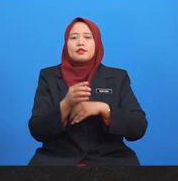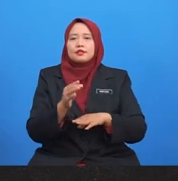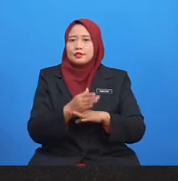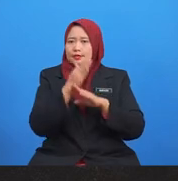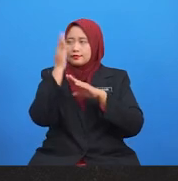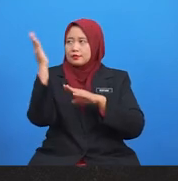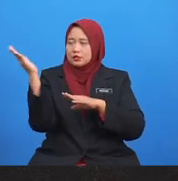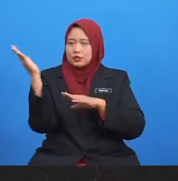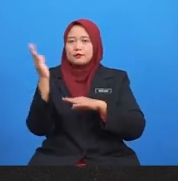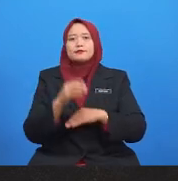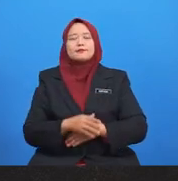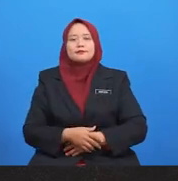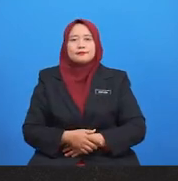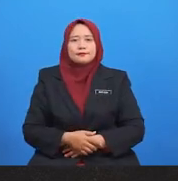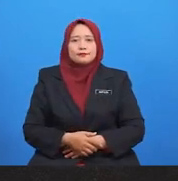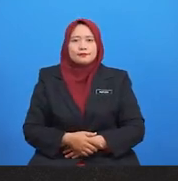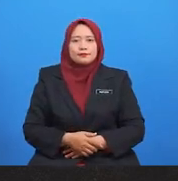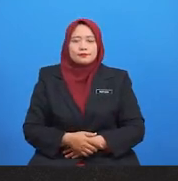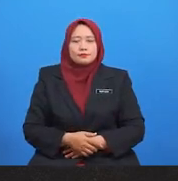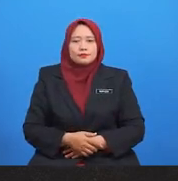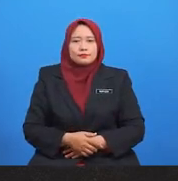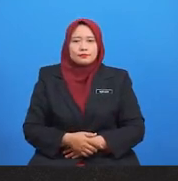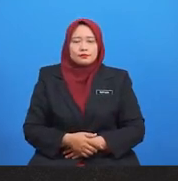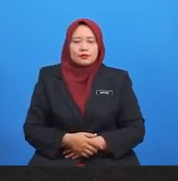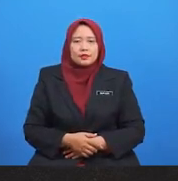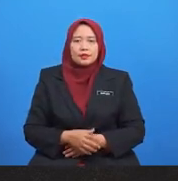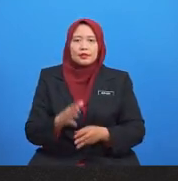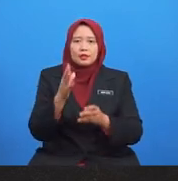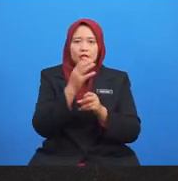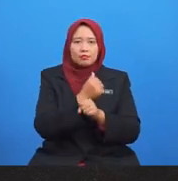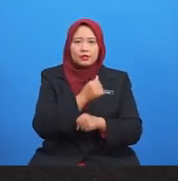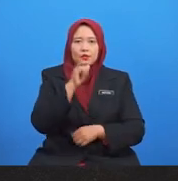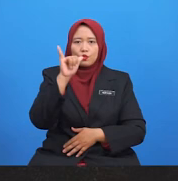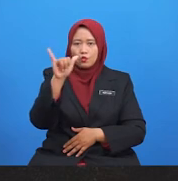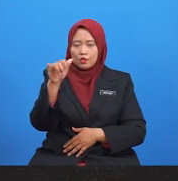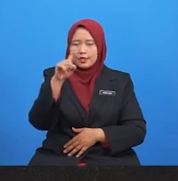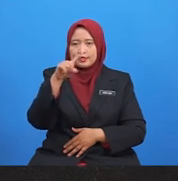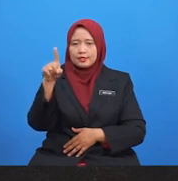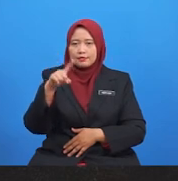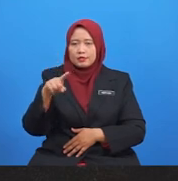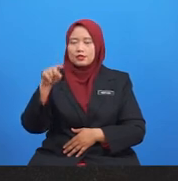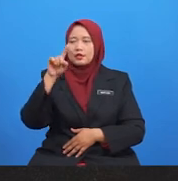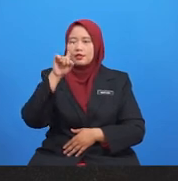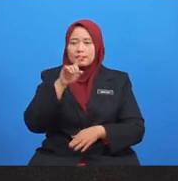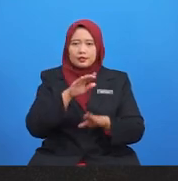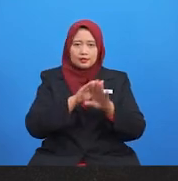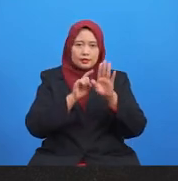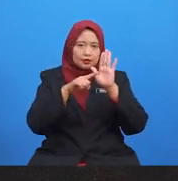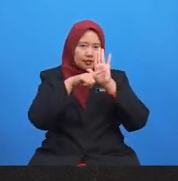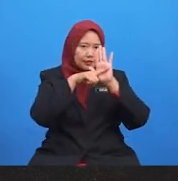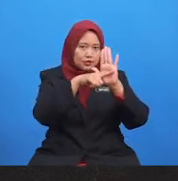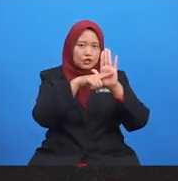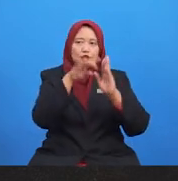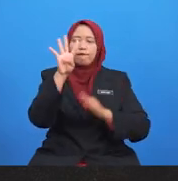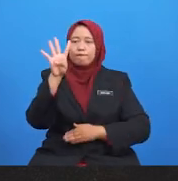2 tolak 4. Maka kita akan dapat jawapan nilai Y adalah negatif 4. Oleh